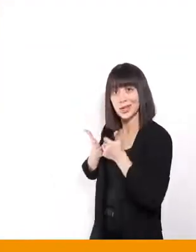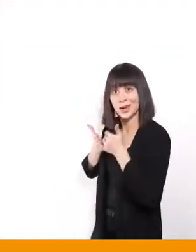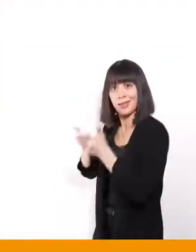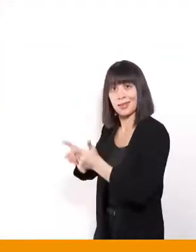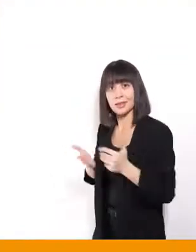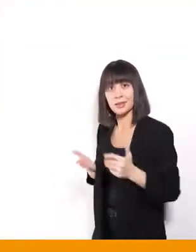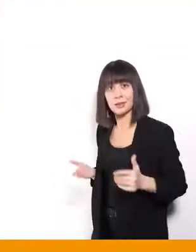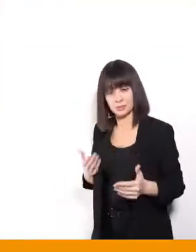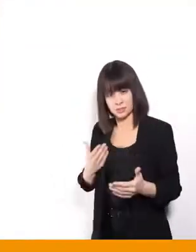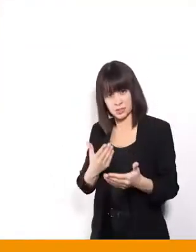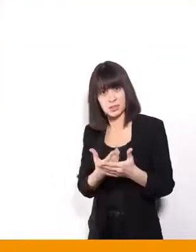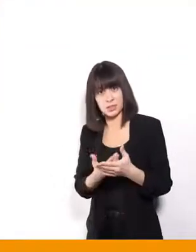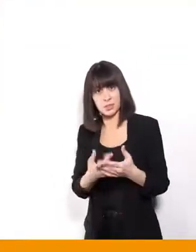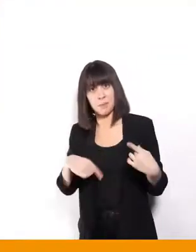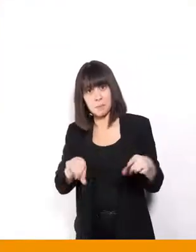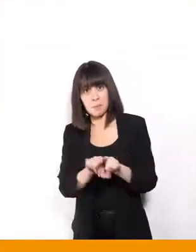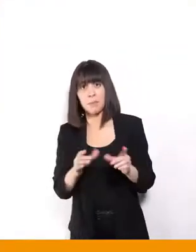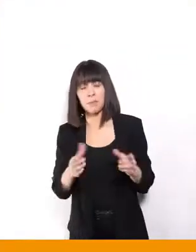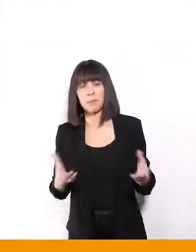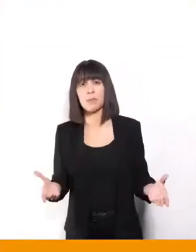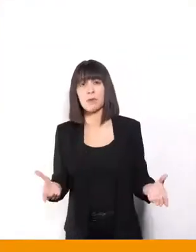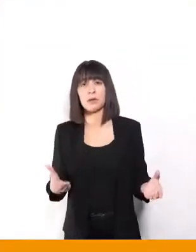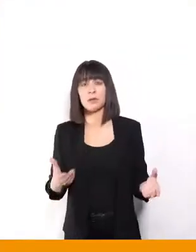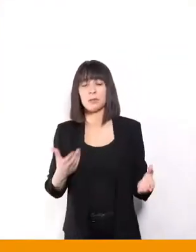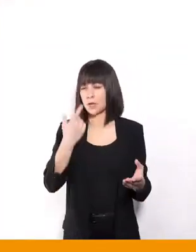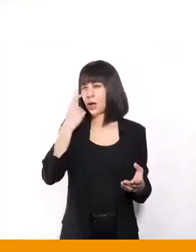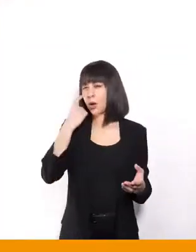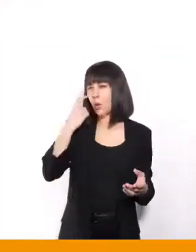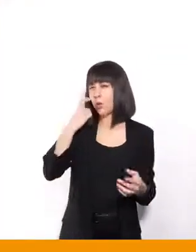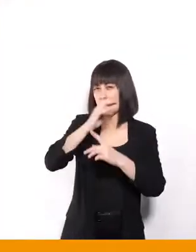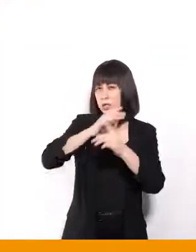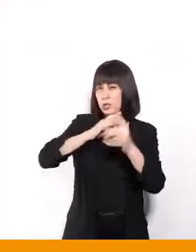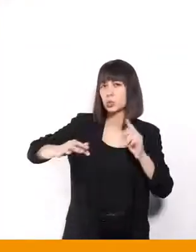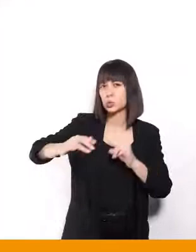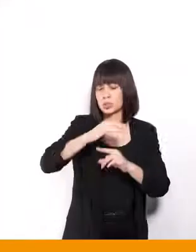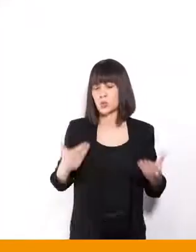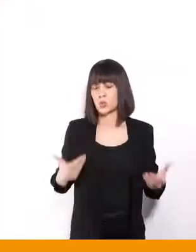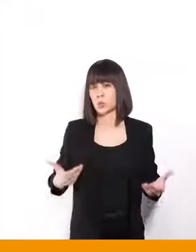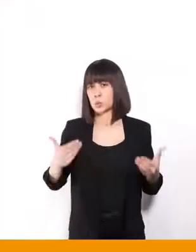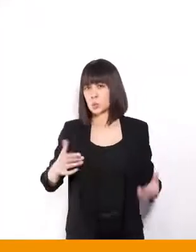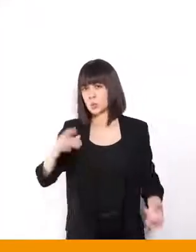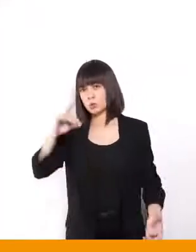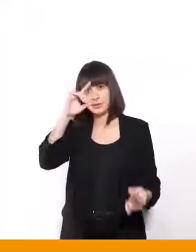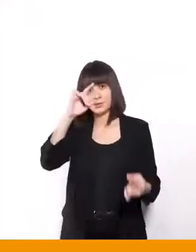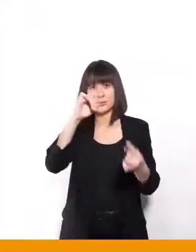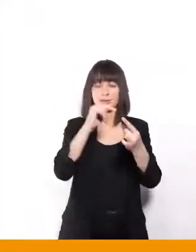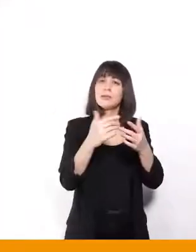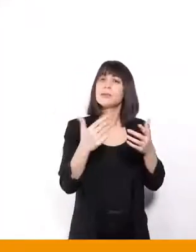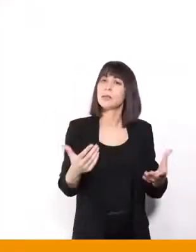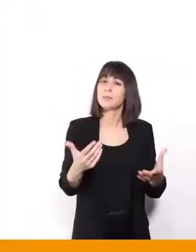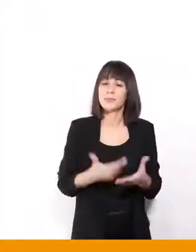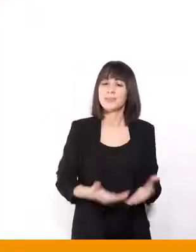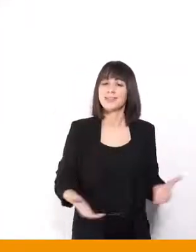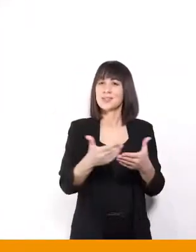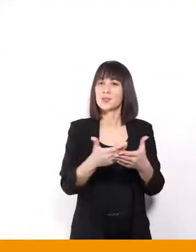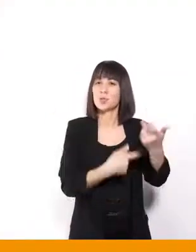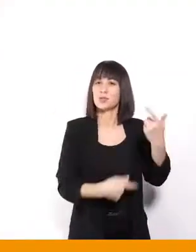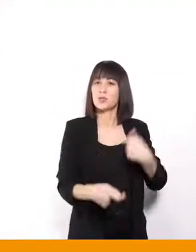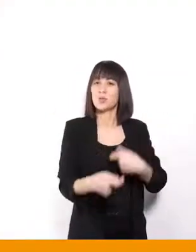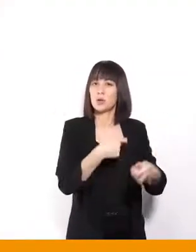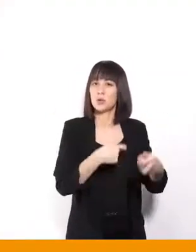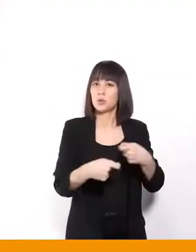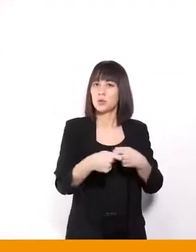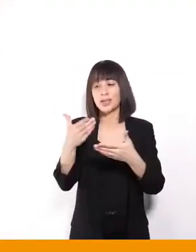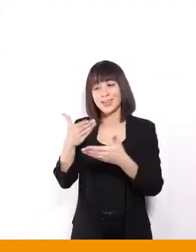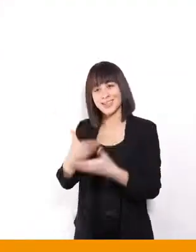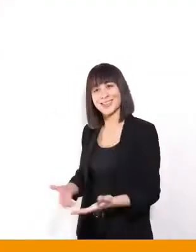voit bien qu'il y a aujourd'hui dans notre société un volet incontestable sur la situation économique, la situation